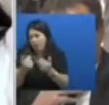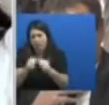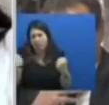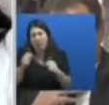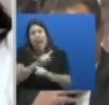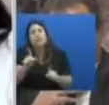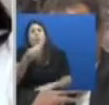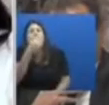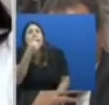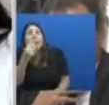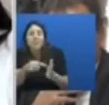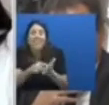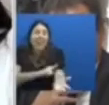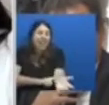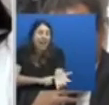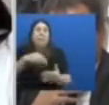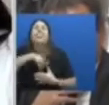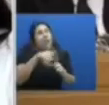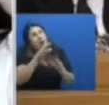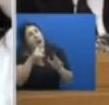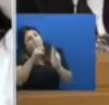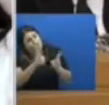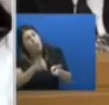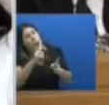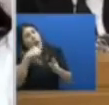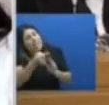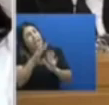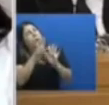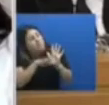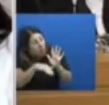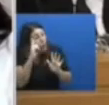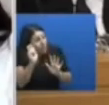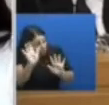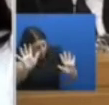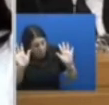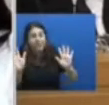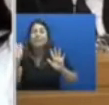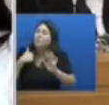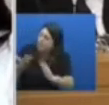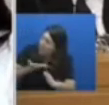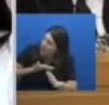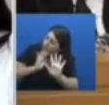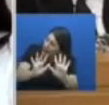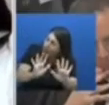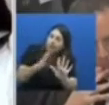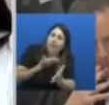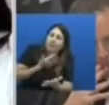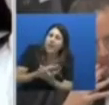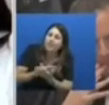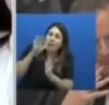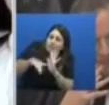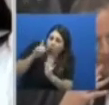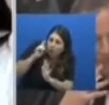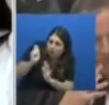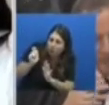החזקים ביותר אמית אומר לו להיות בשקט סיים זה הדבר הכי טוב שייקרה כאן זאת טעות אחת של עמית זה מה שקורה שאין